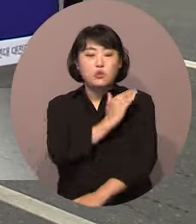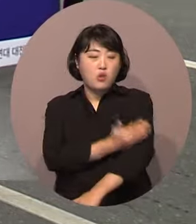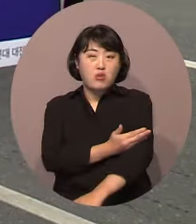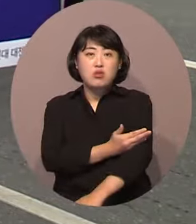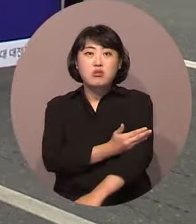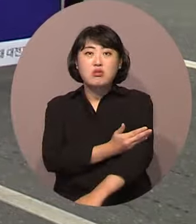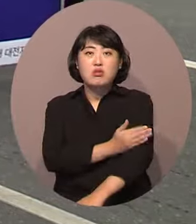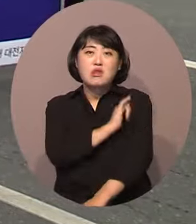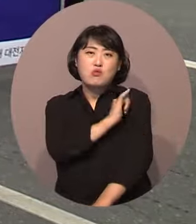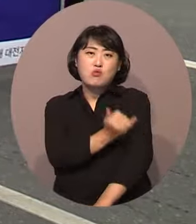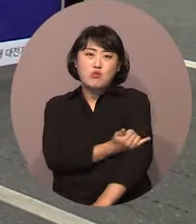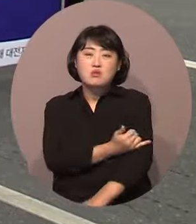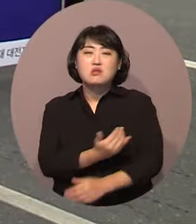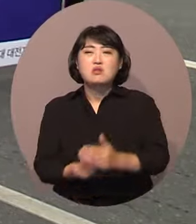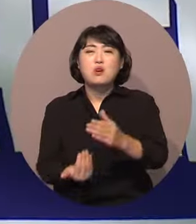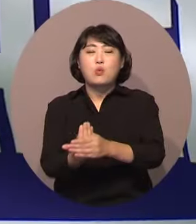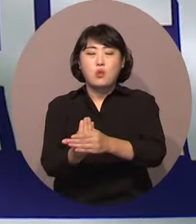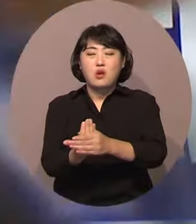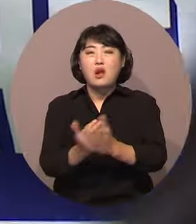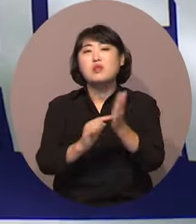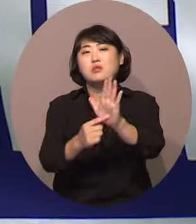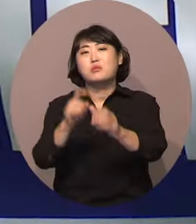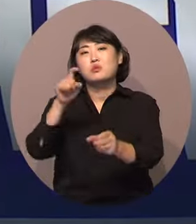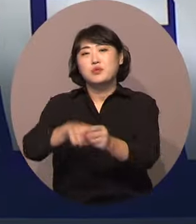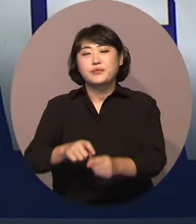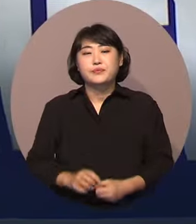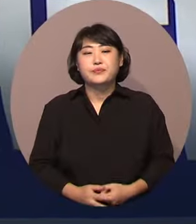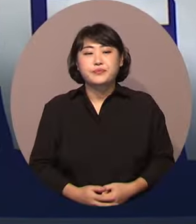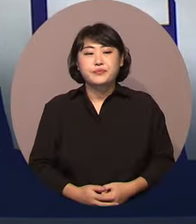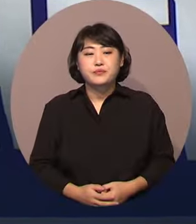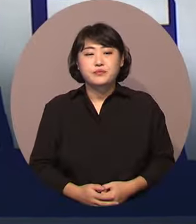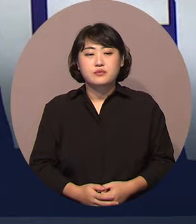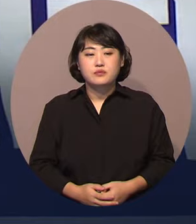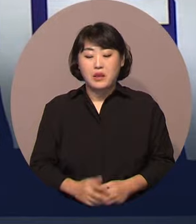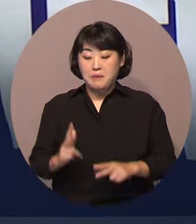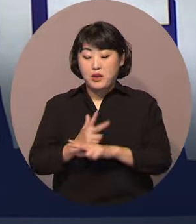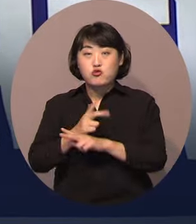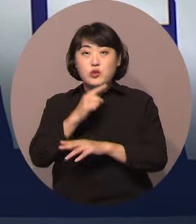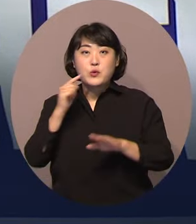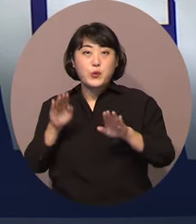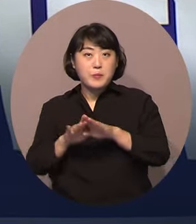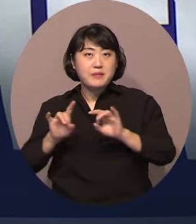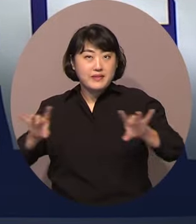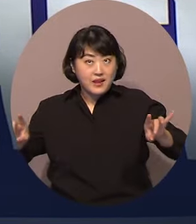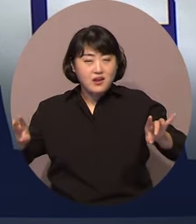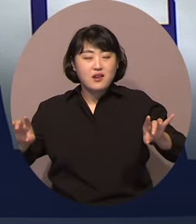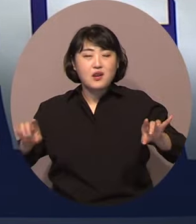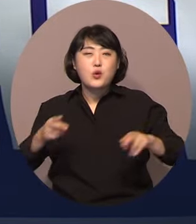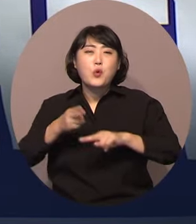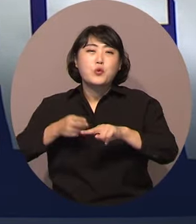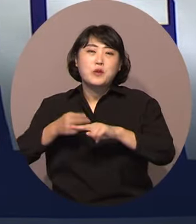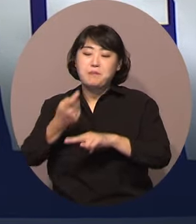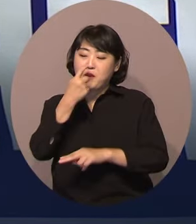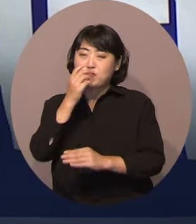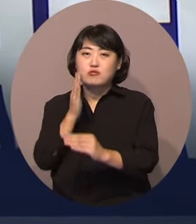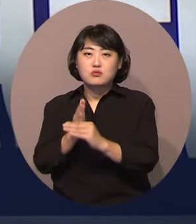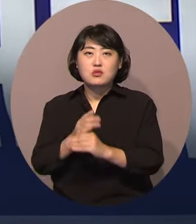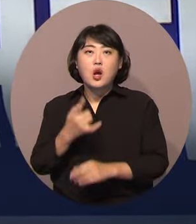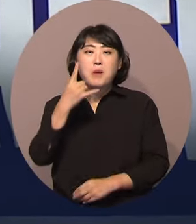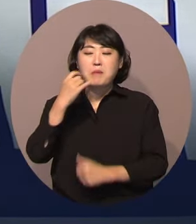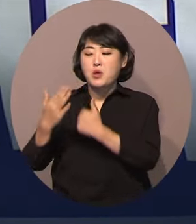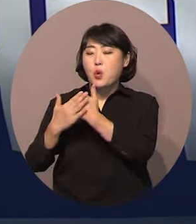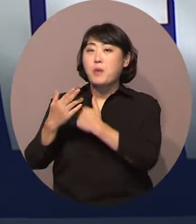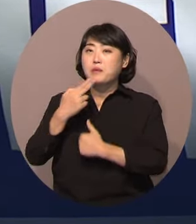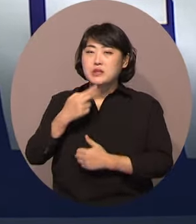알리기 위한 겁니다. 매주 일요일에 요리를 배우고 있습니다. 엄마 도움 없이 자립할 수